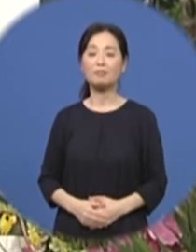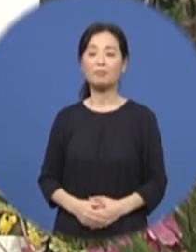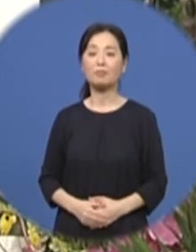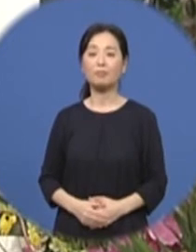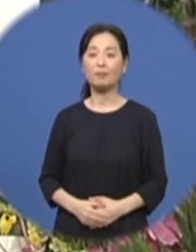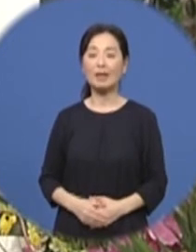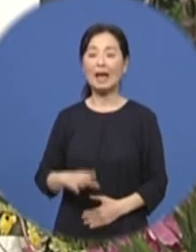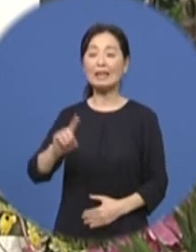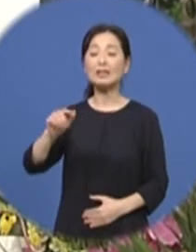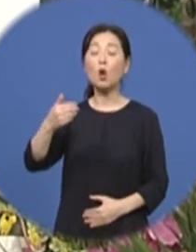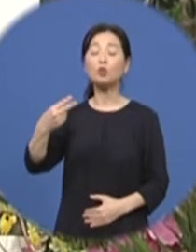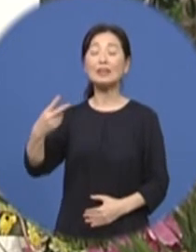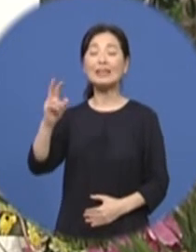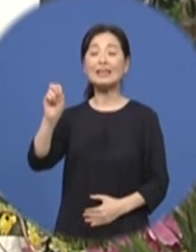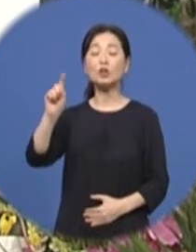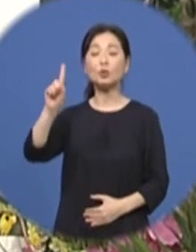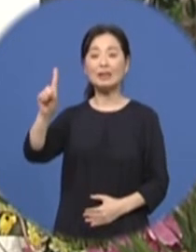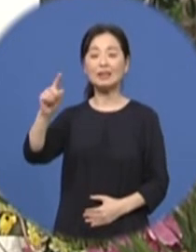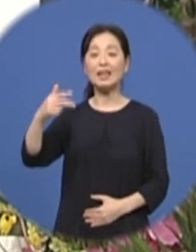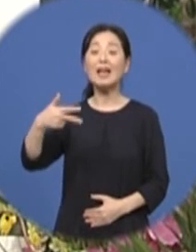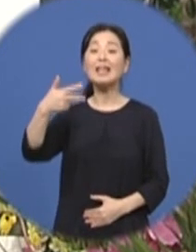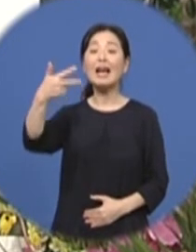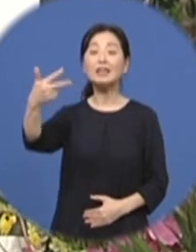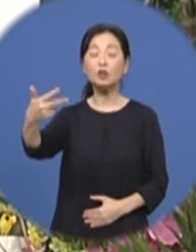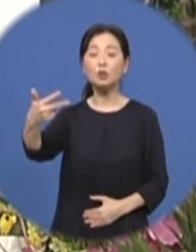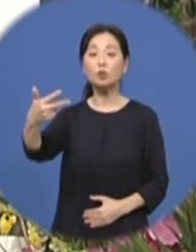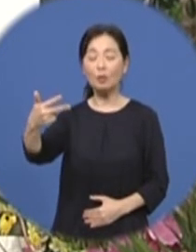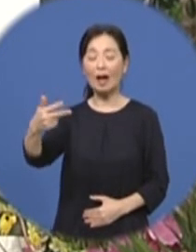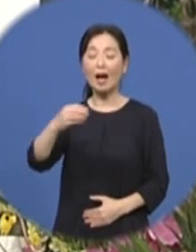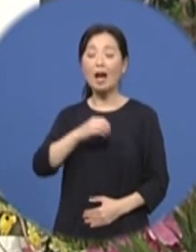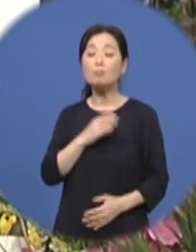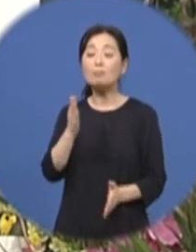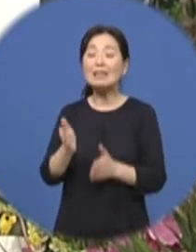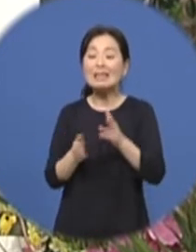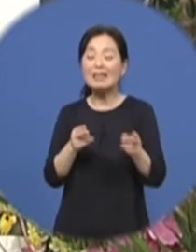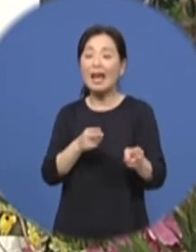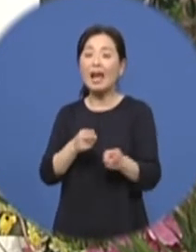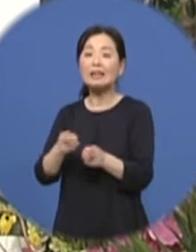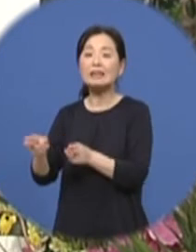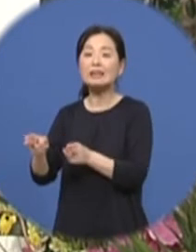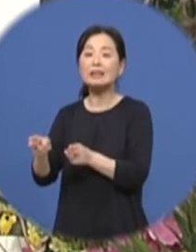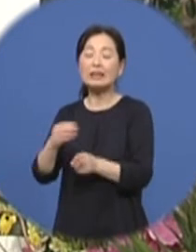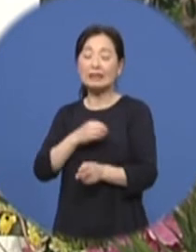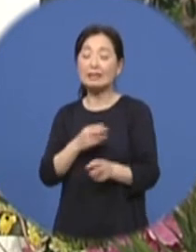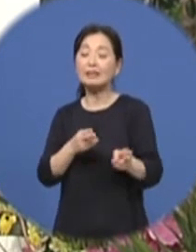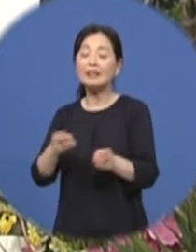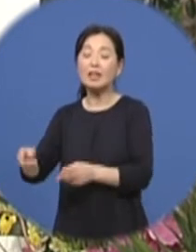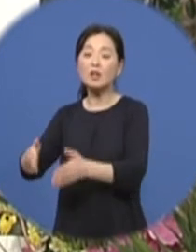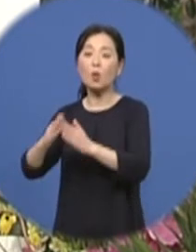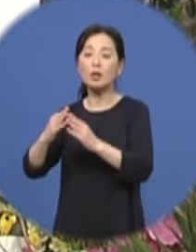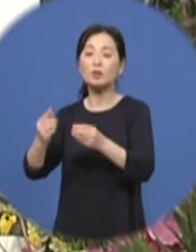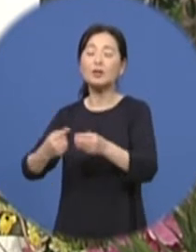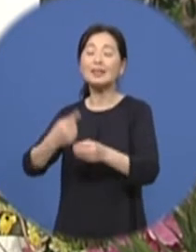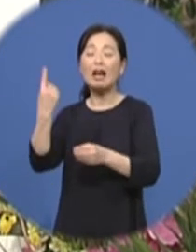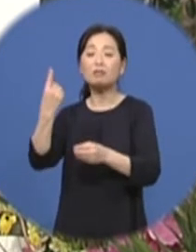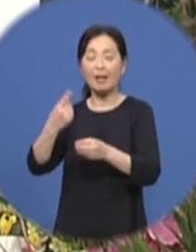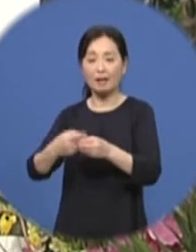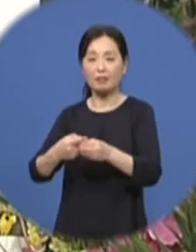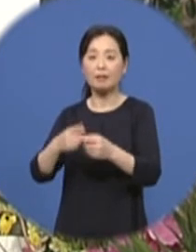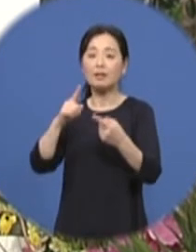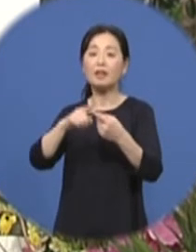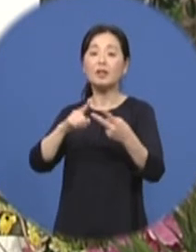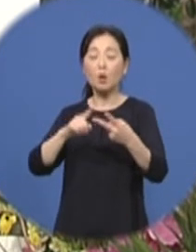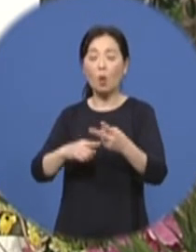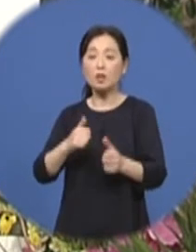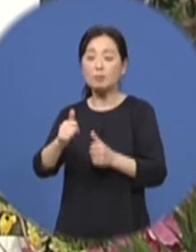きのくに21、来週は民生委員制度創設100周年についてと、スポーツに親しんでもらうことを目